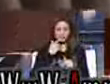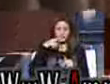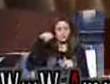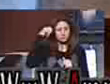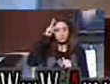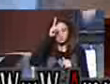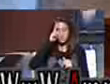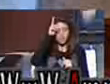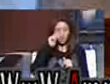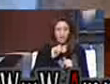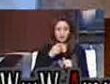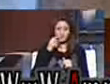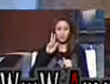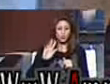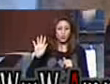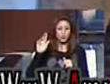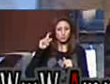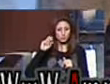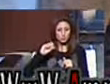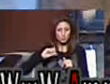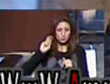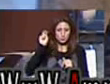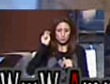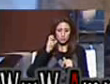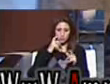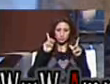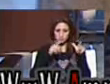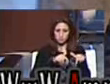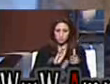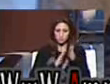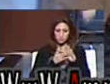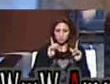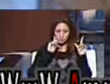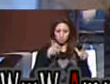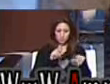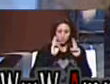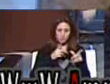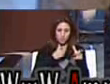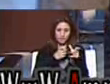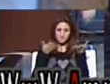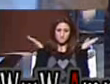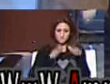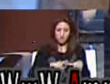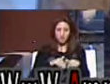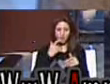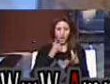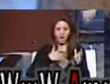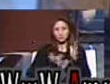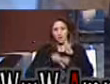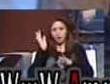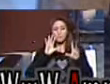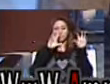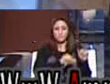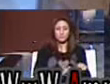صحيفة الشروق بالسويس بعد ما كشف لنا عن تفاصيل عملية ضبط كمية من الأسلحة النارية الموجودة هناك في